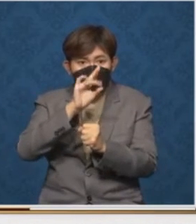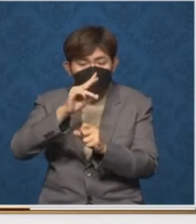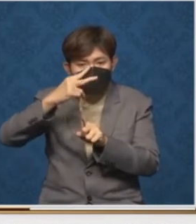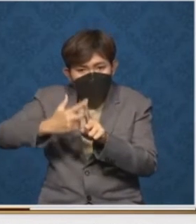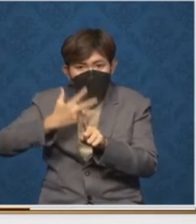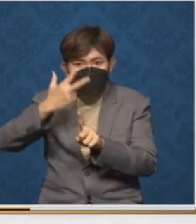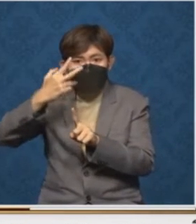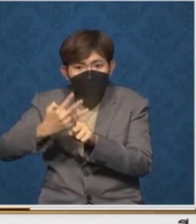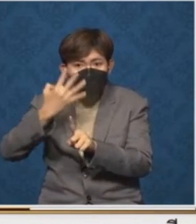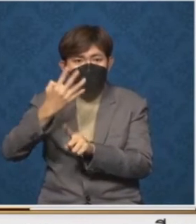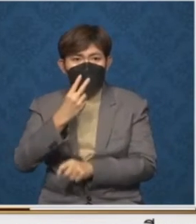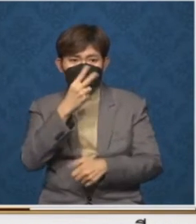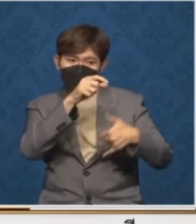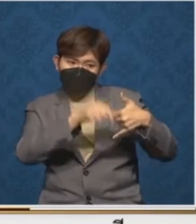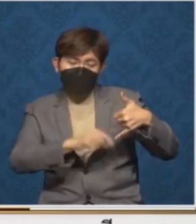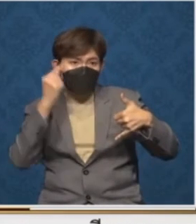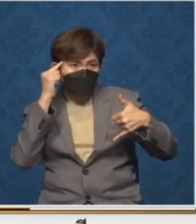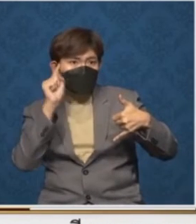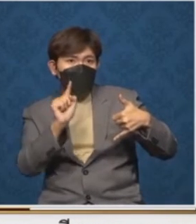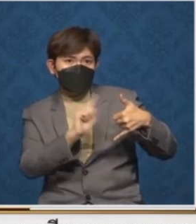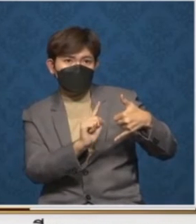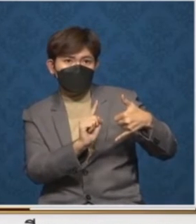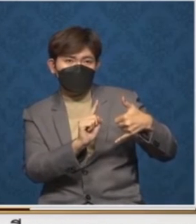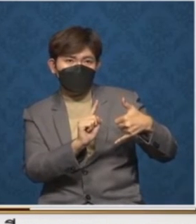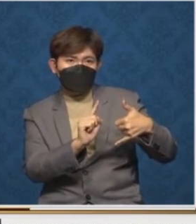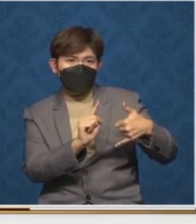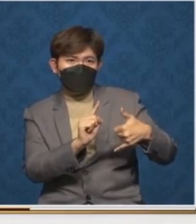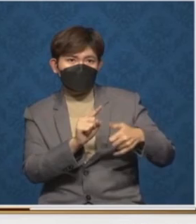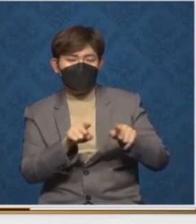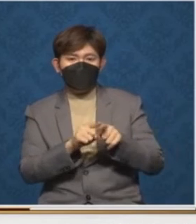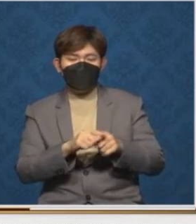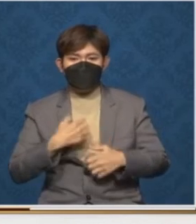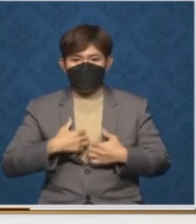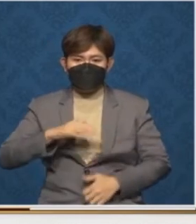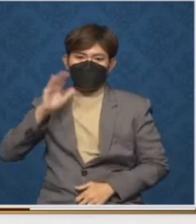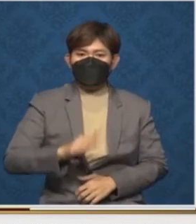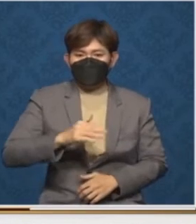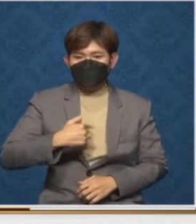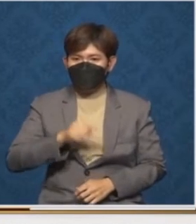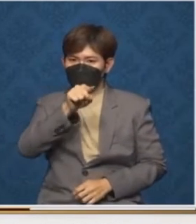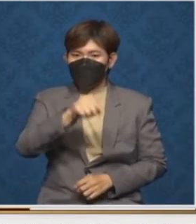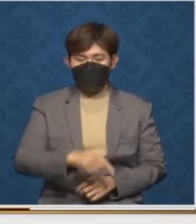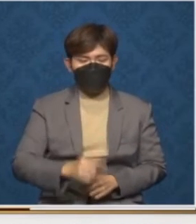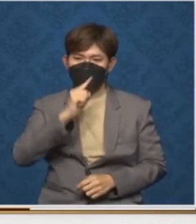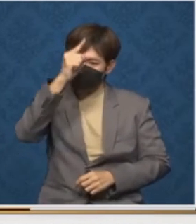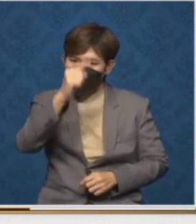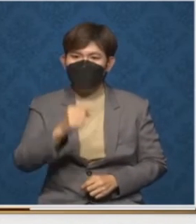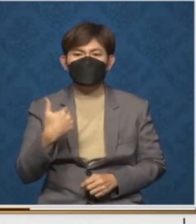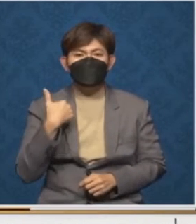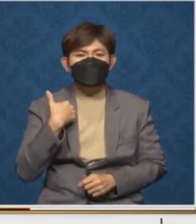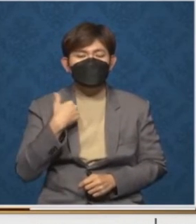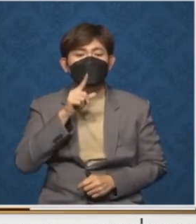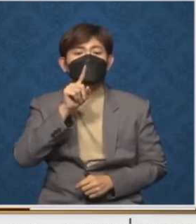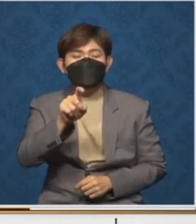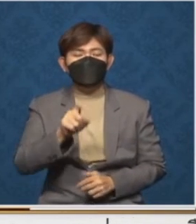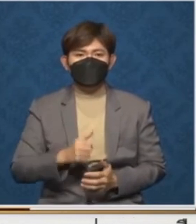เจเรามารอดูความจริงะนะ26 27 28 29 30เราวาเขาไม่ซือบอ่ะ